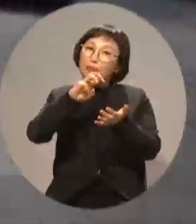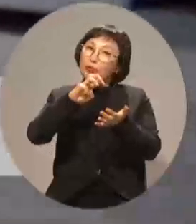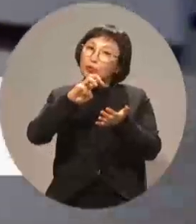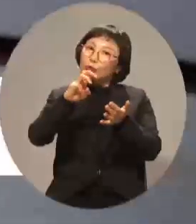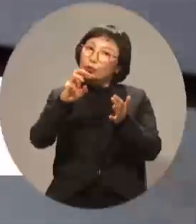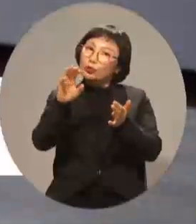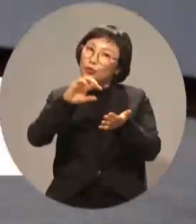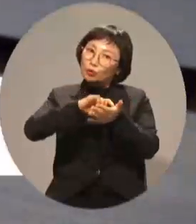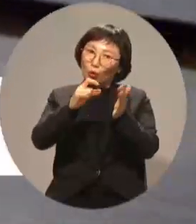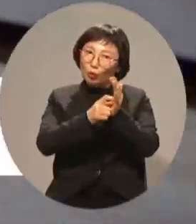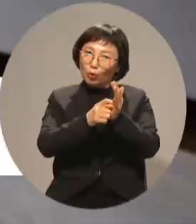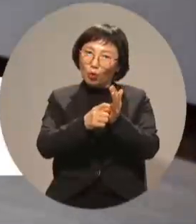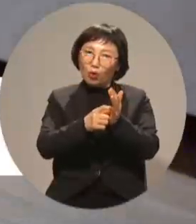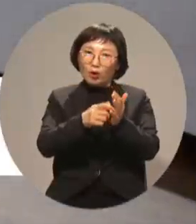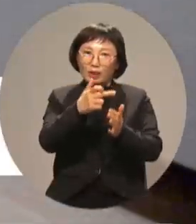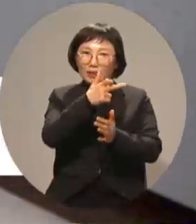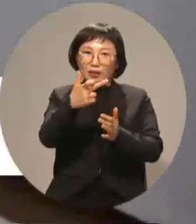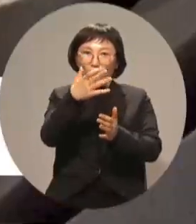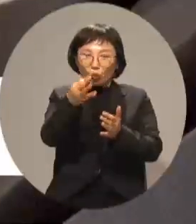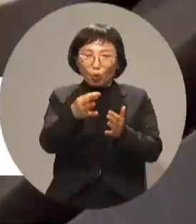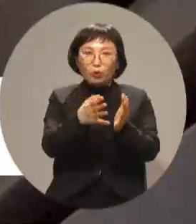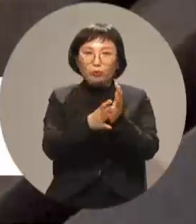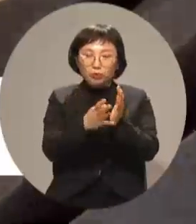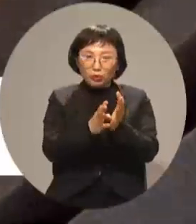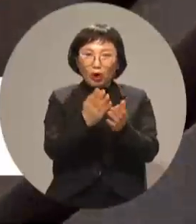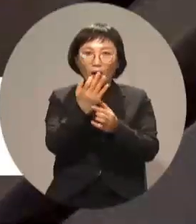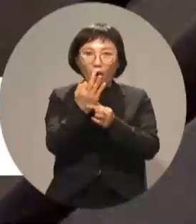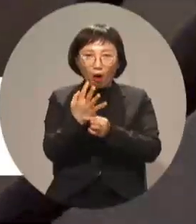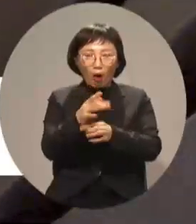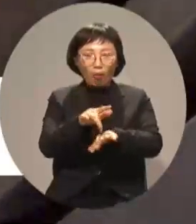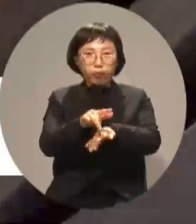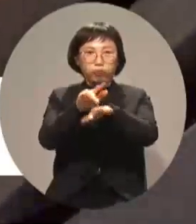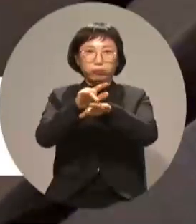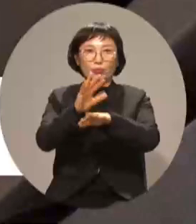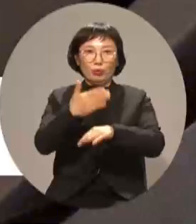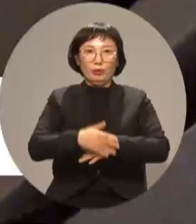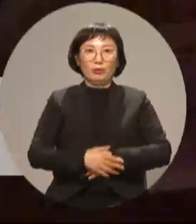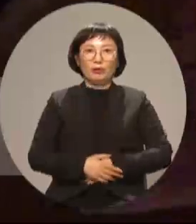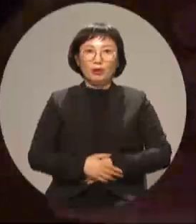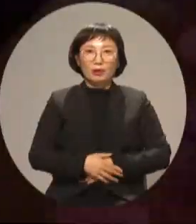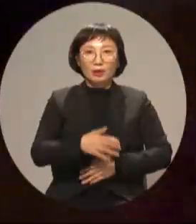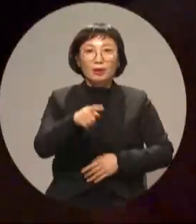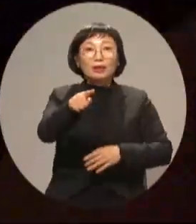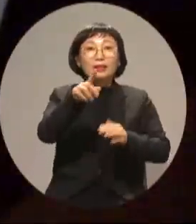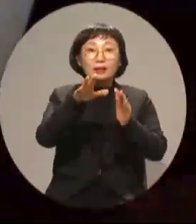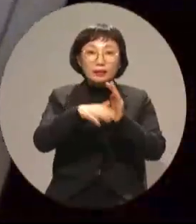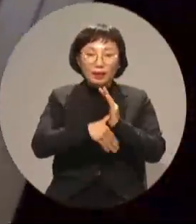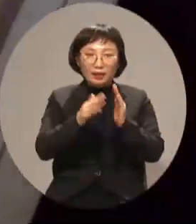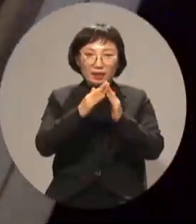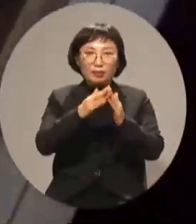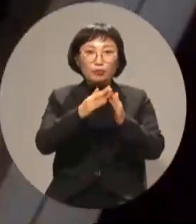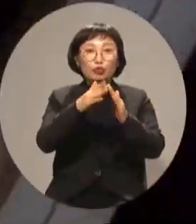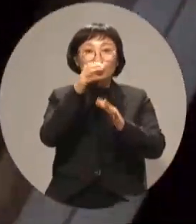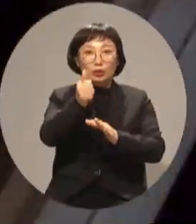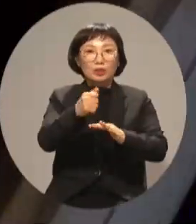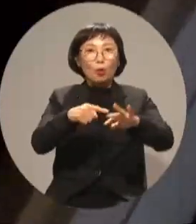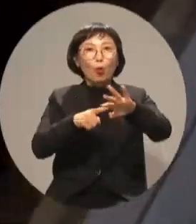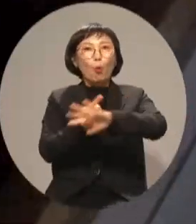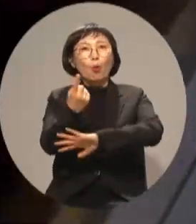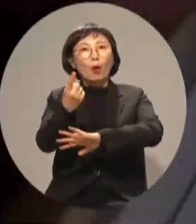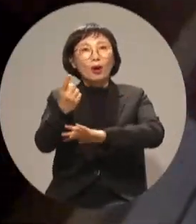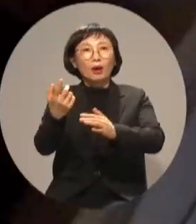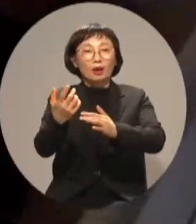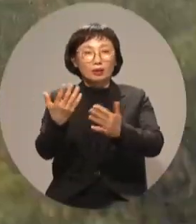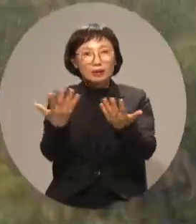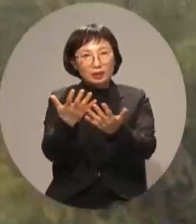사이 수천만원 상당의 귀중품과 현금이 사라졌습니다 범행 당시 집주인은 외출 중이었습니다